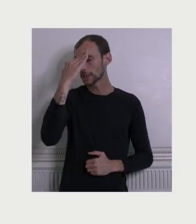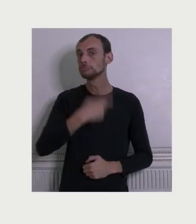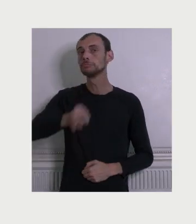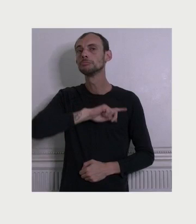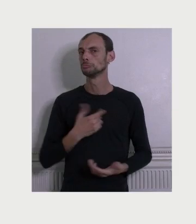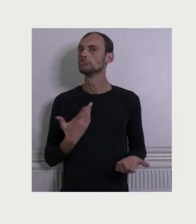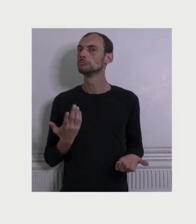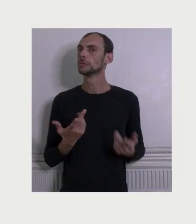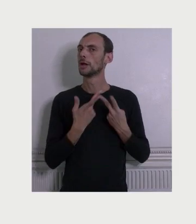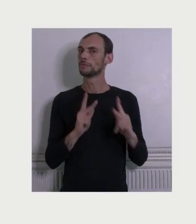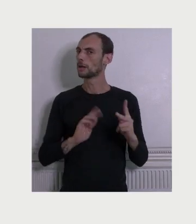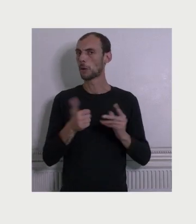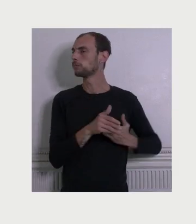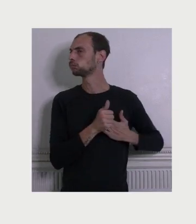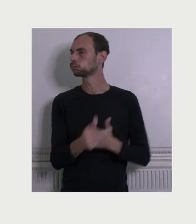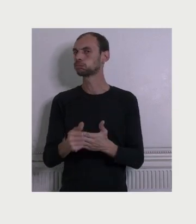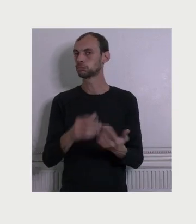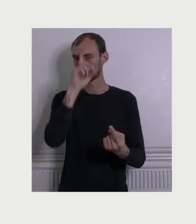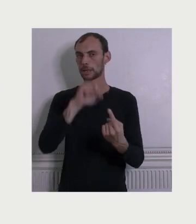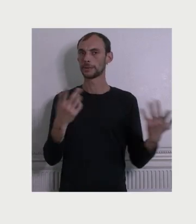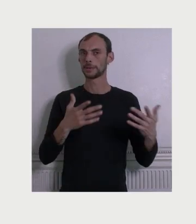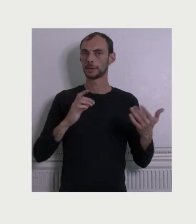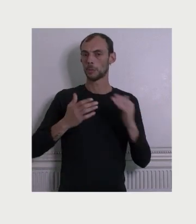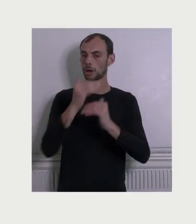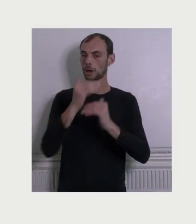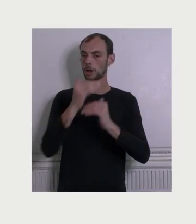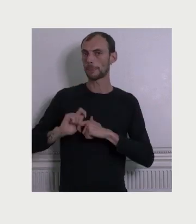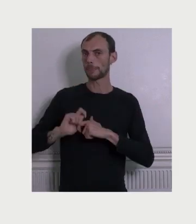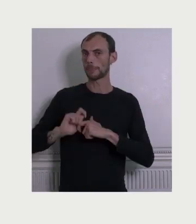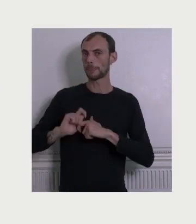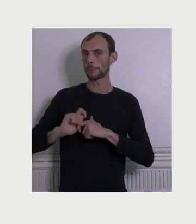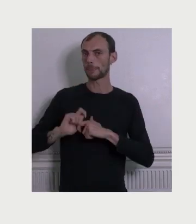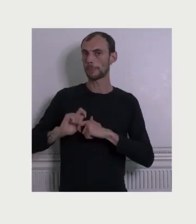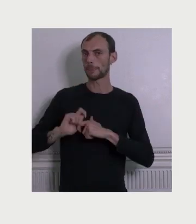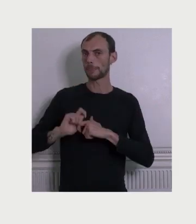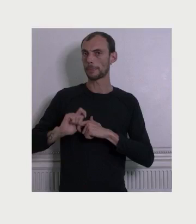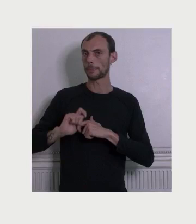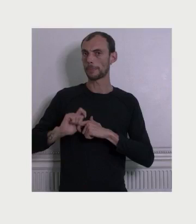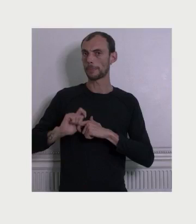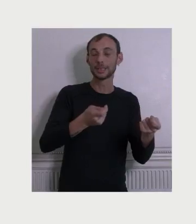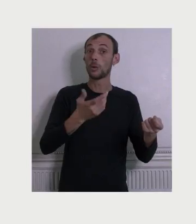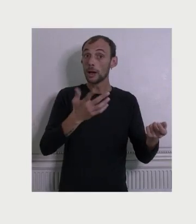citer, eh bien, le coût de l'énergie par habitant est atteint à Lens